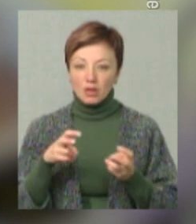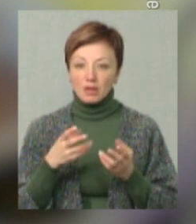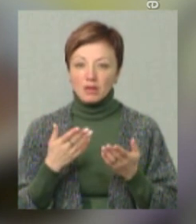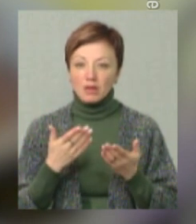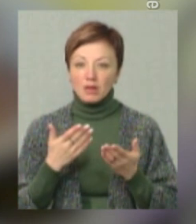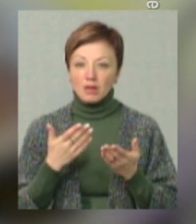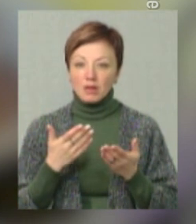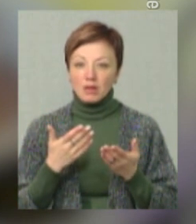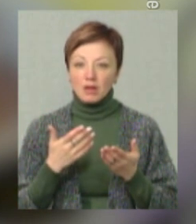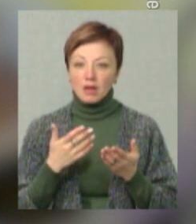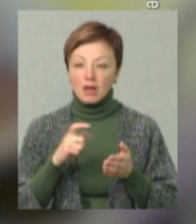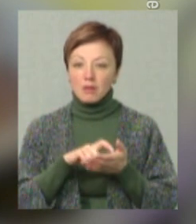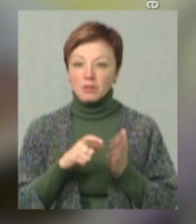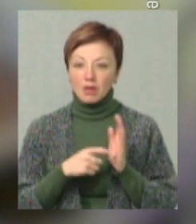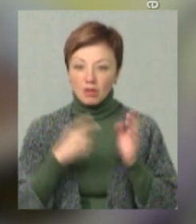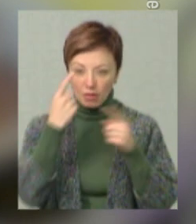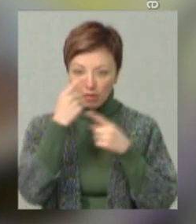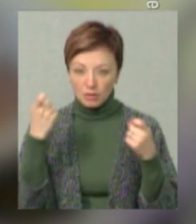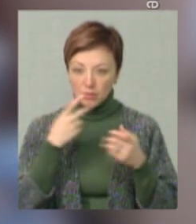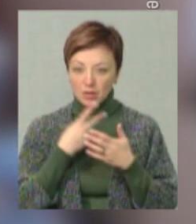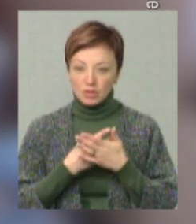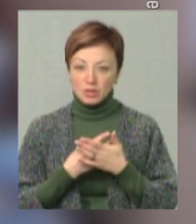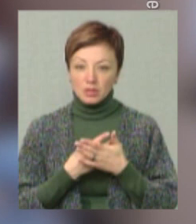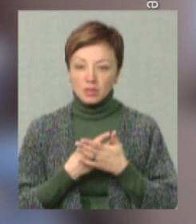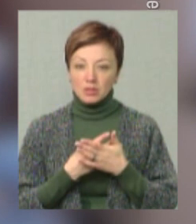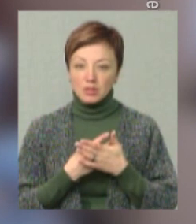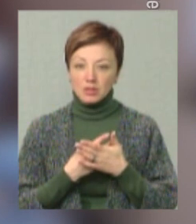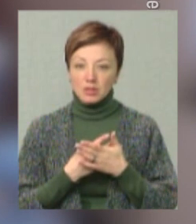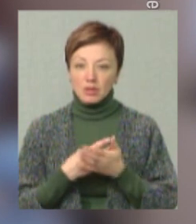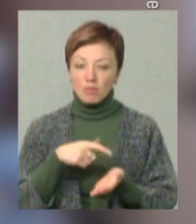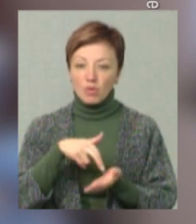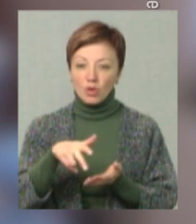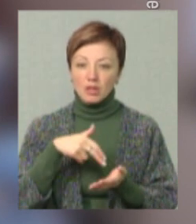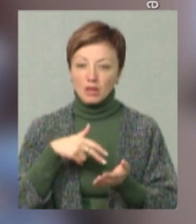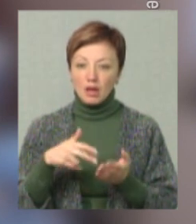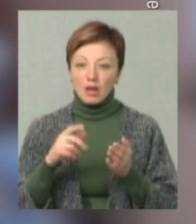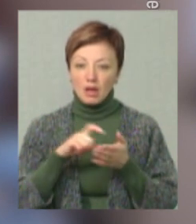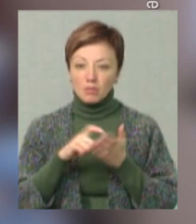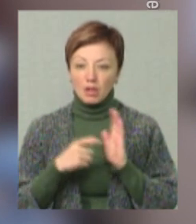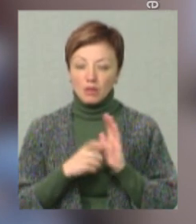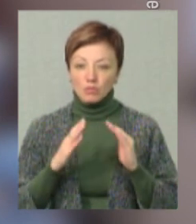кімнату для мами, бачили такі, ну, об'яви, як прохідна кімната в будинку,